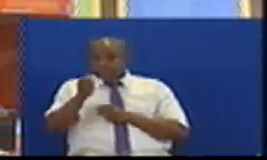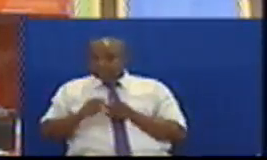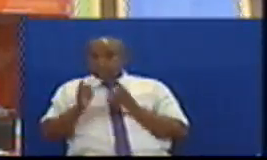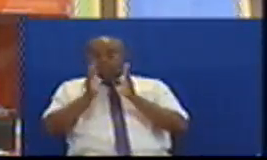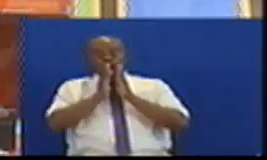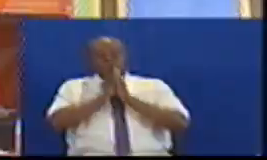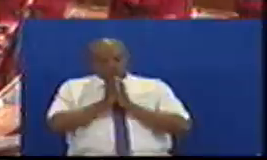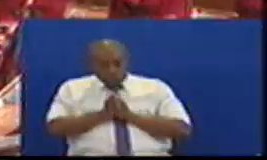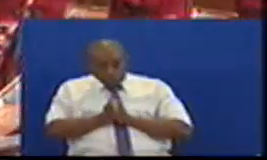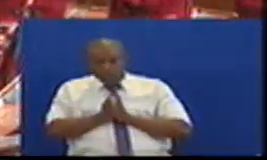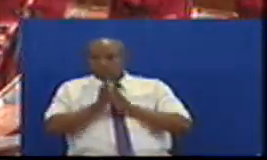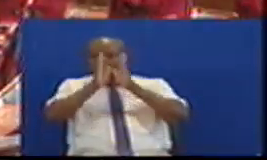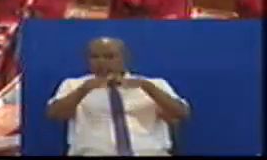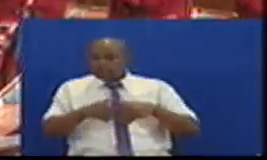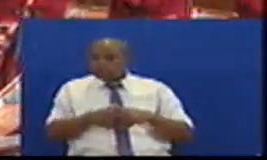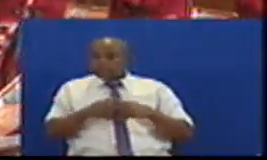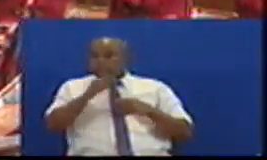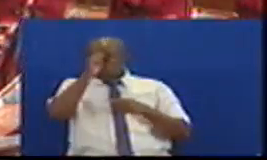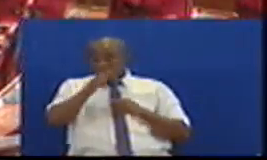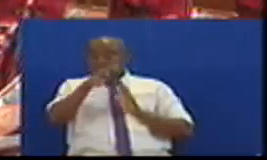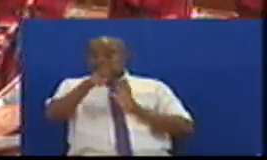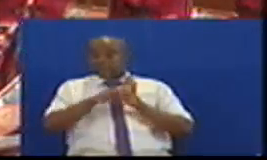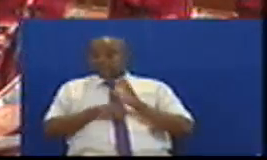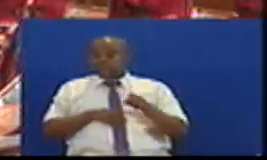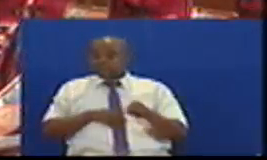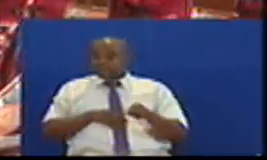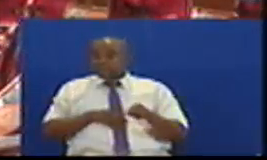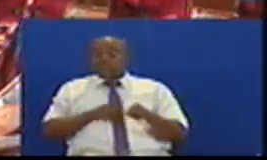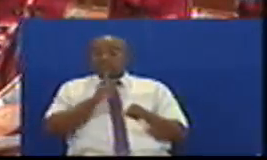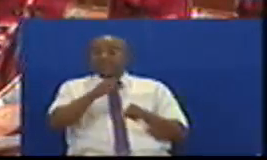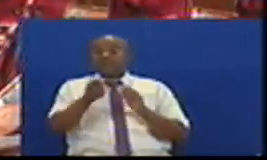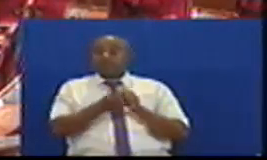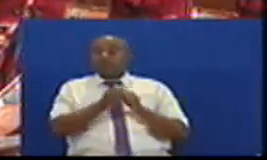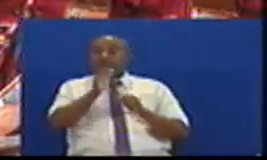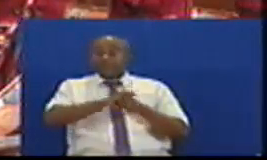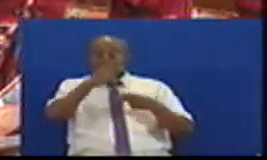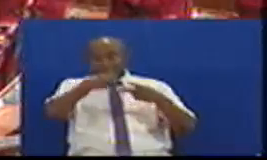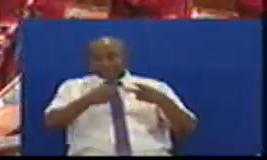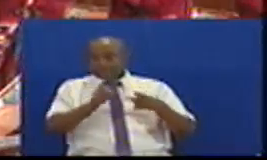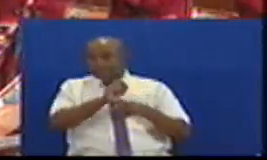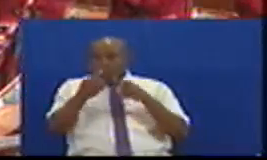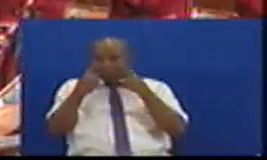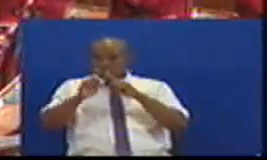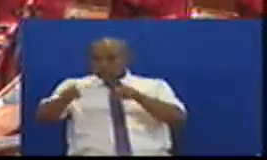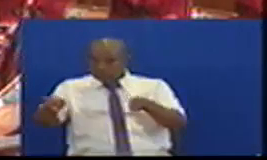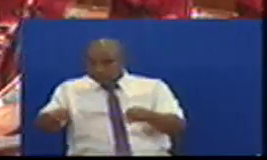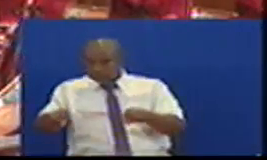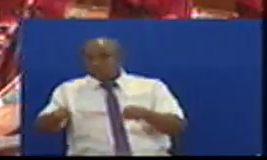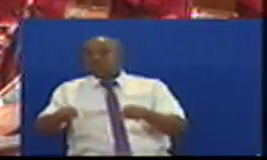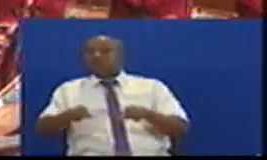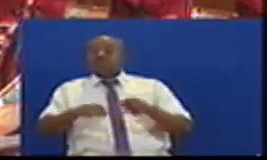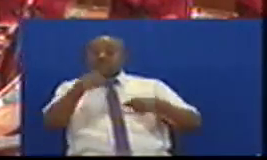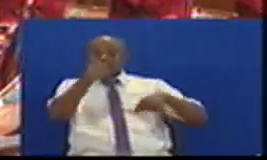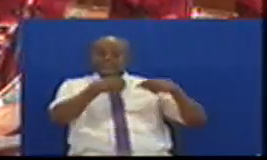tuendelee kuziheshimu taratibu tulizonazo, kwa sababu pia kwa mambo mengi bila kujali tofauti zetu ya itikadi za kisiasa na